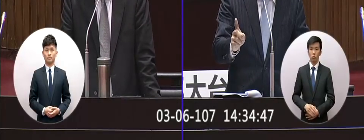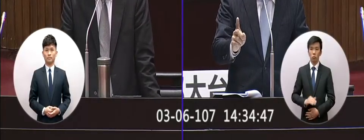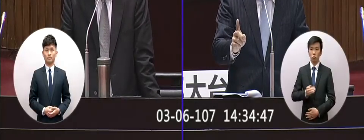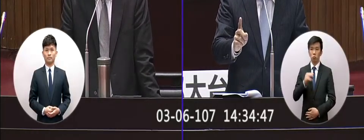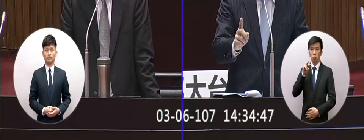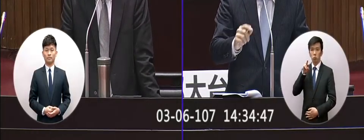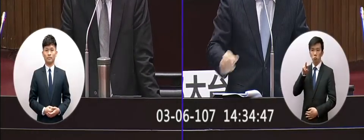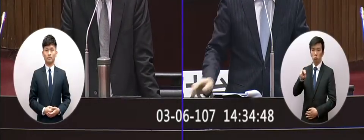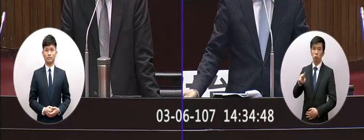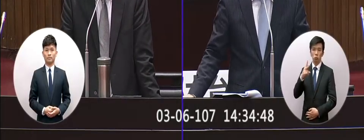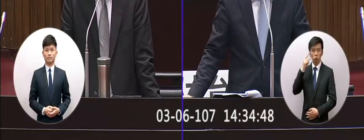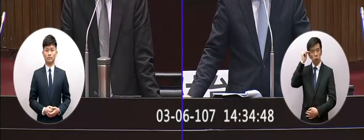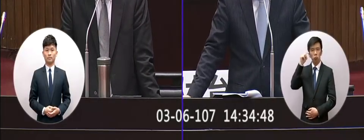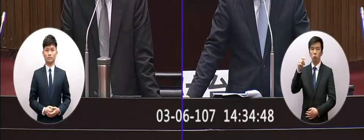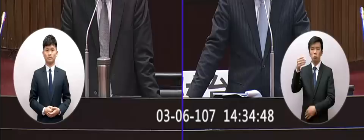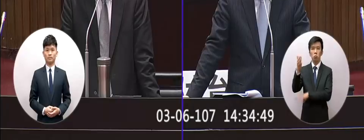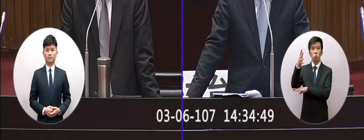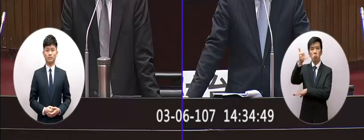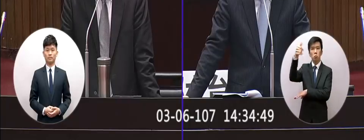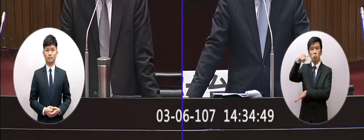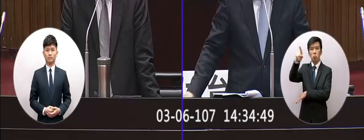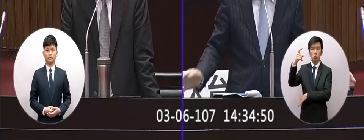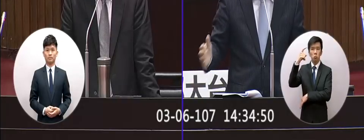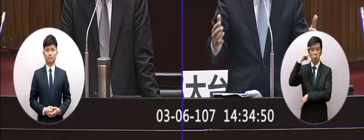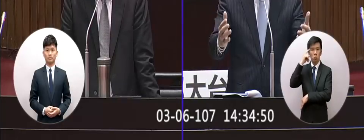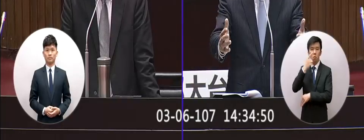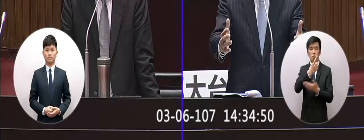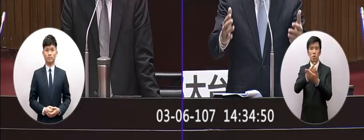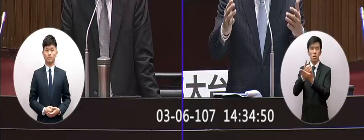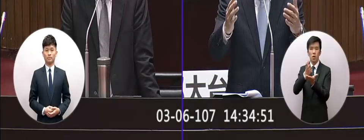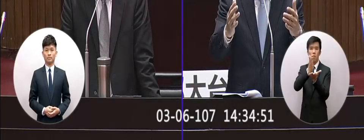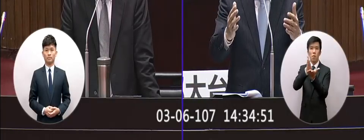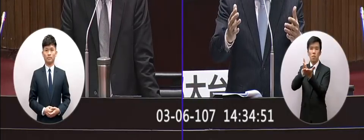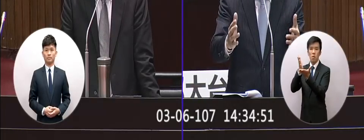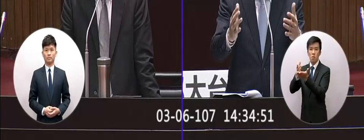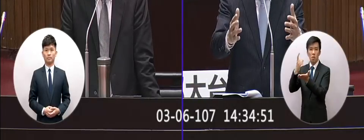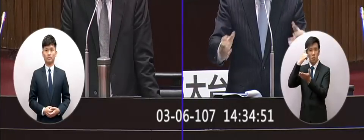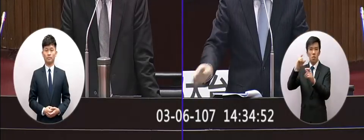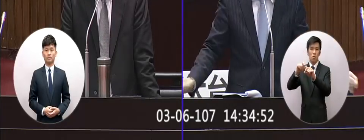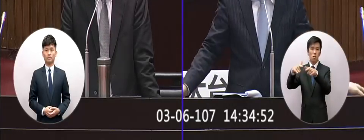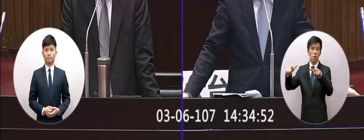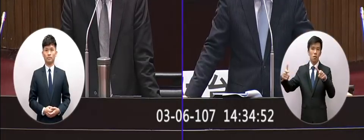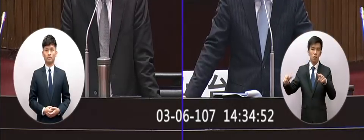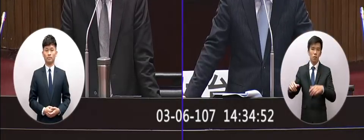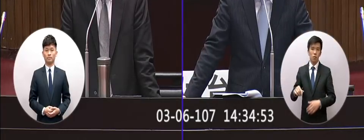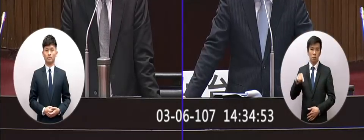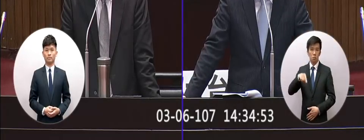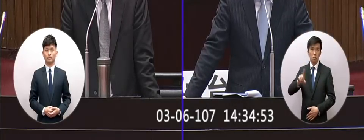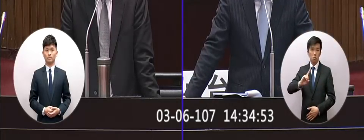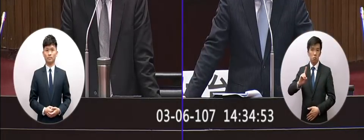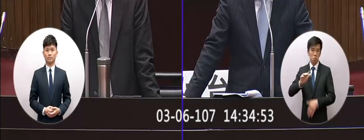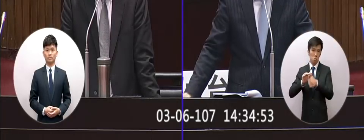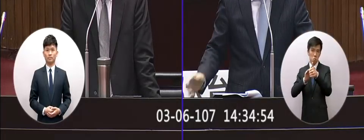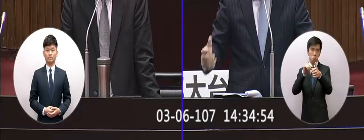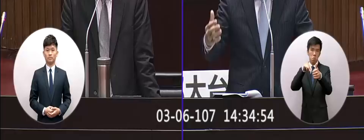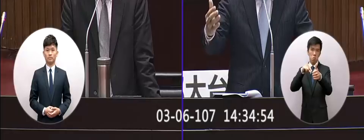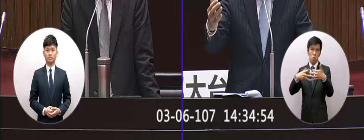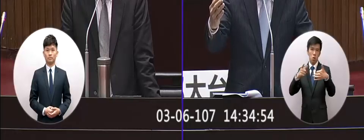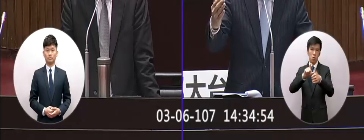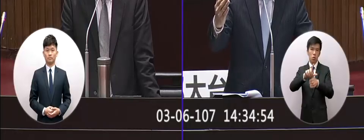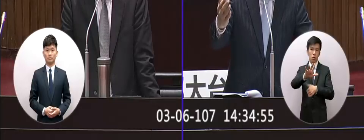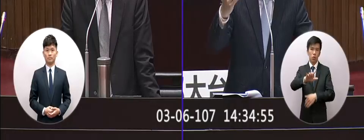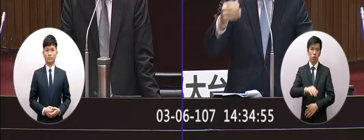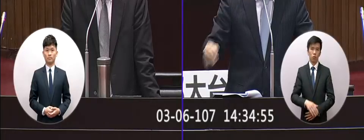我们的部会讲话口径不见得一致，那这是国安团队你在领导指挥上出的问题啊。今天可能外